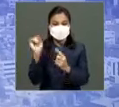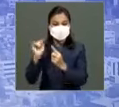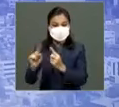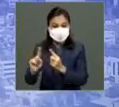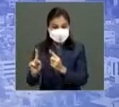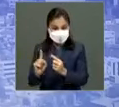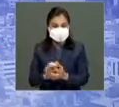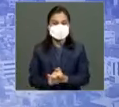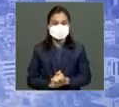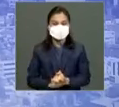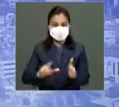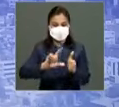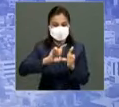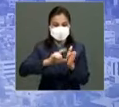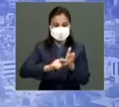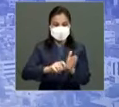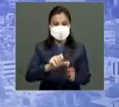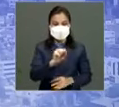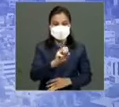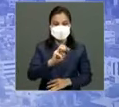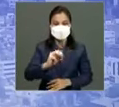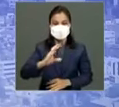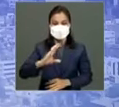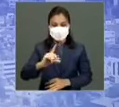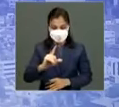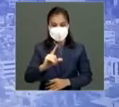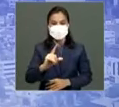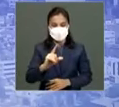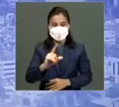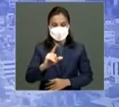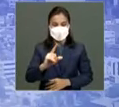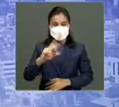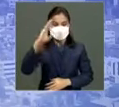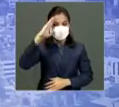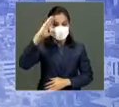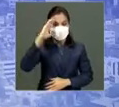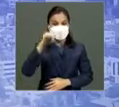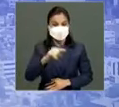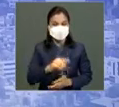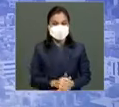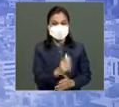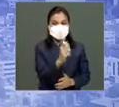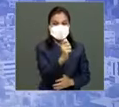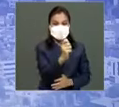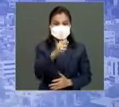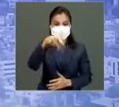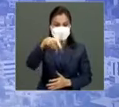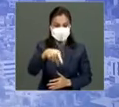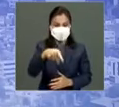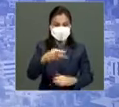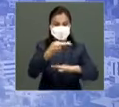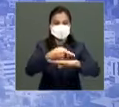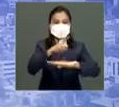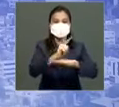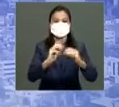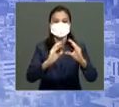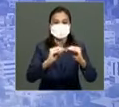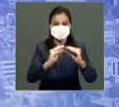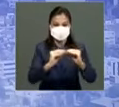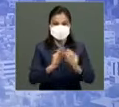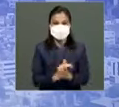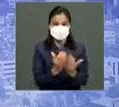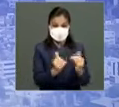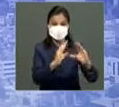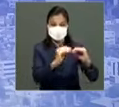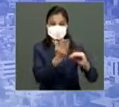ท่านเลขาสมช.นะครับพลเอกณัฐพลนาคพานิชนะครับเป็นประธานในการประชุมซึ่งเดี๋ยวผมตอนนี้ก็